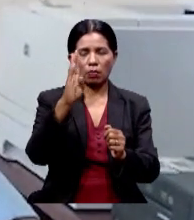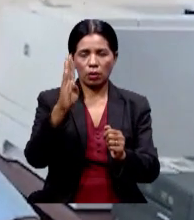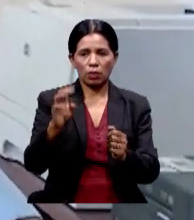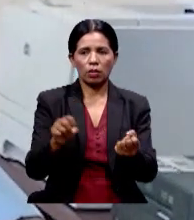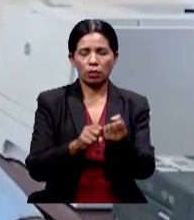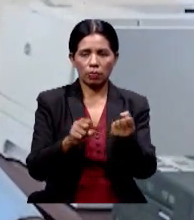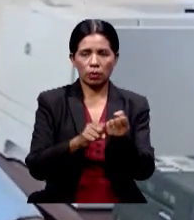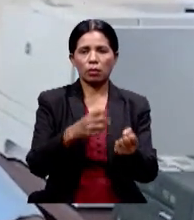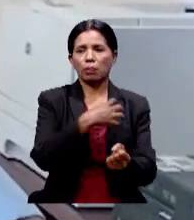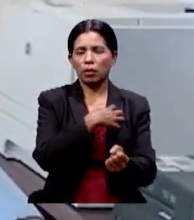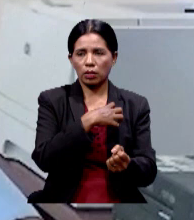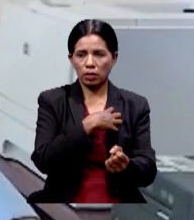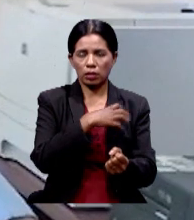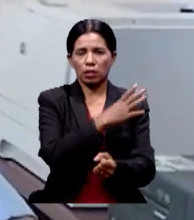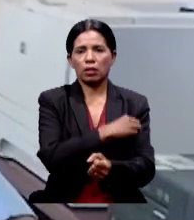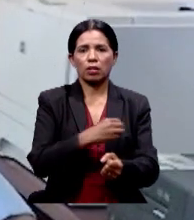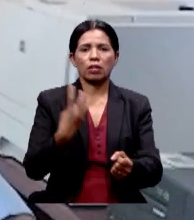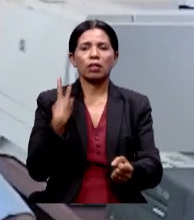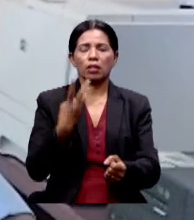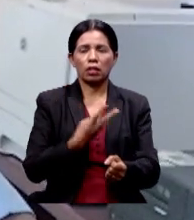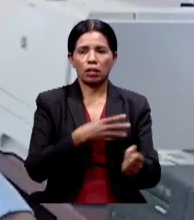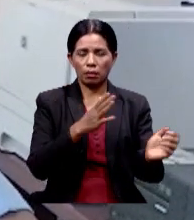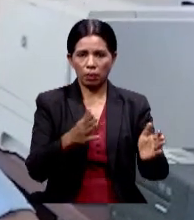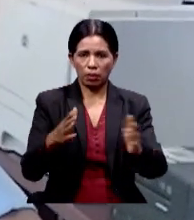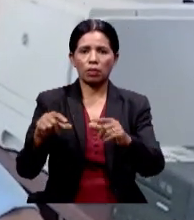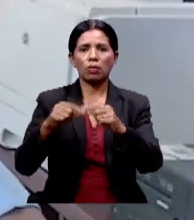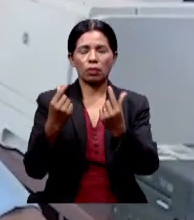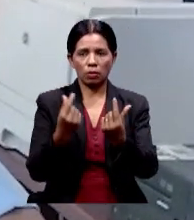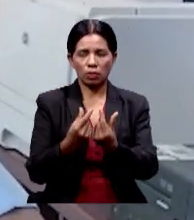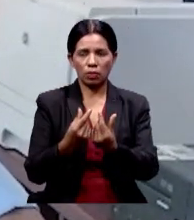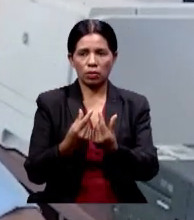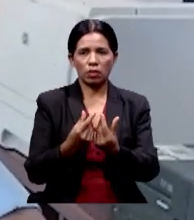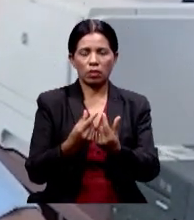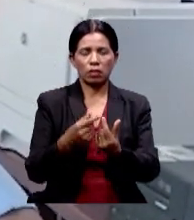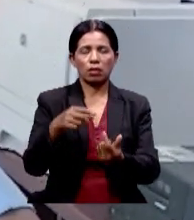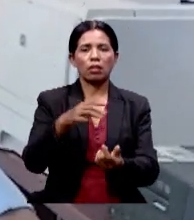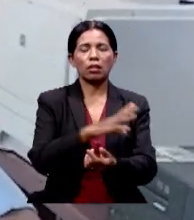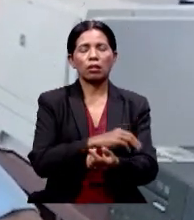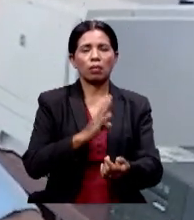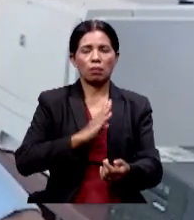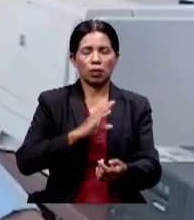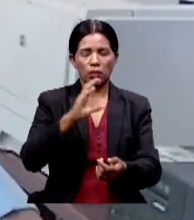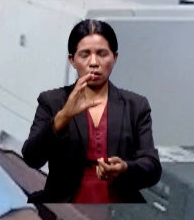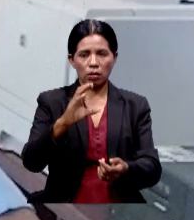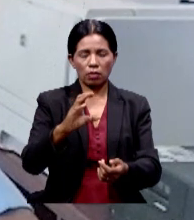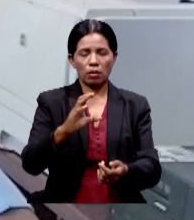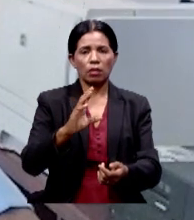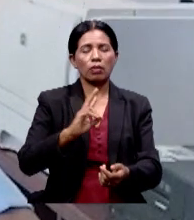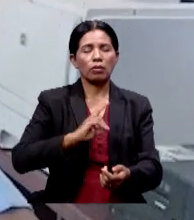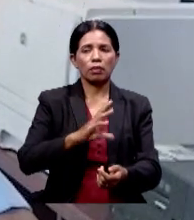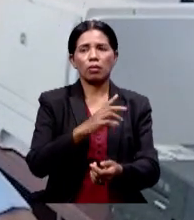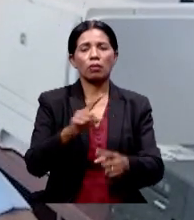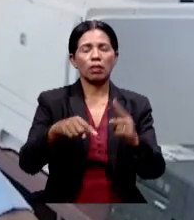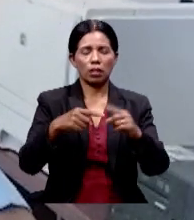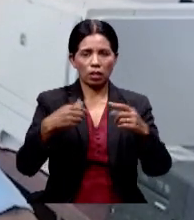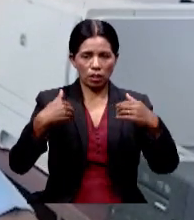ba pentel lili komandonia ita prepara una ekipa eskuadra ba kau vila ba tasfor o ira si tsaru